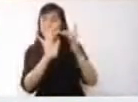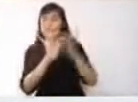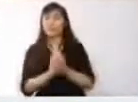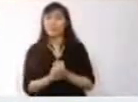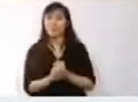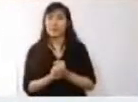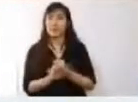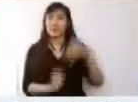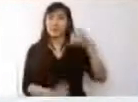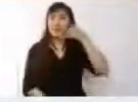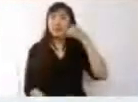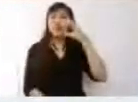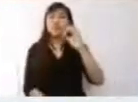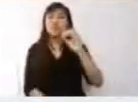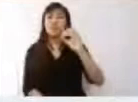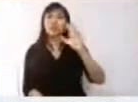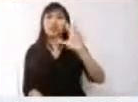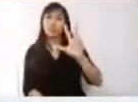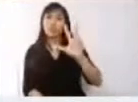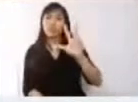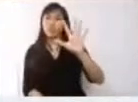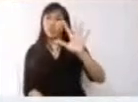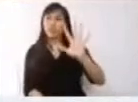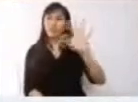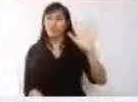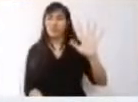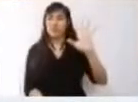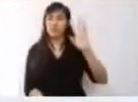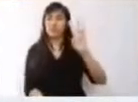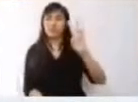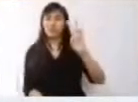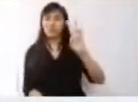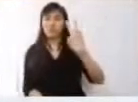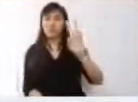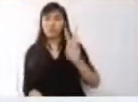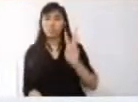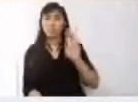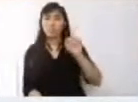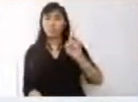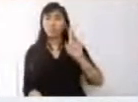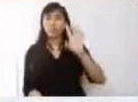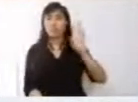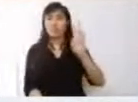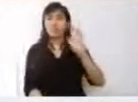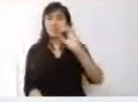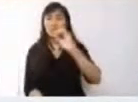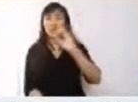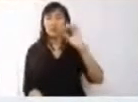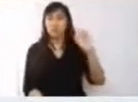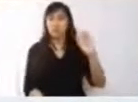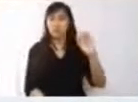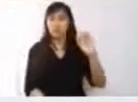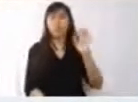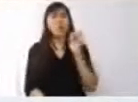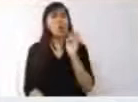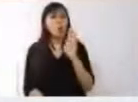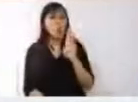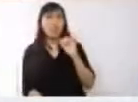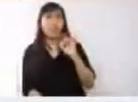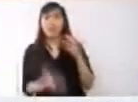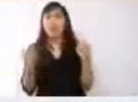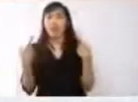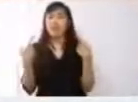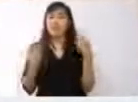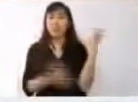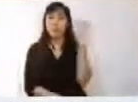Okay. Bigyan lang po natin ng daan yung mga tanong na ating kasamahan sa media. Mula po kay Evelyn Quiroz ng Filipino Mirror. Ito po